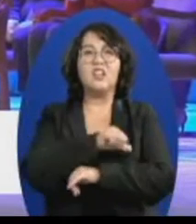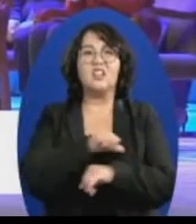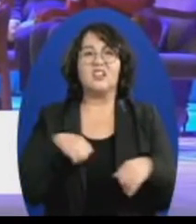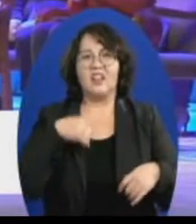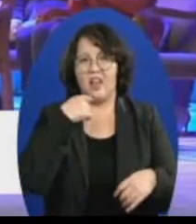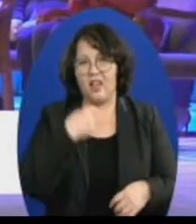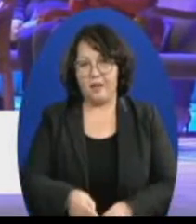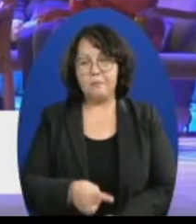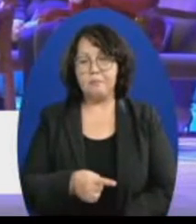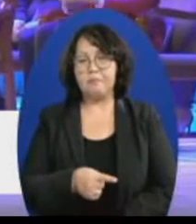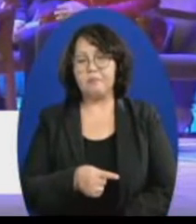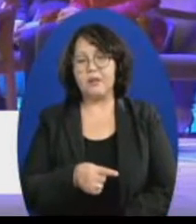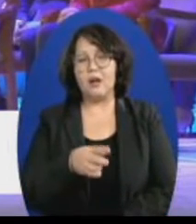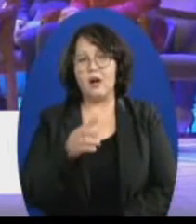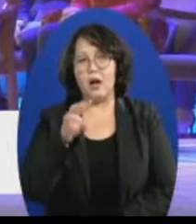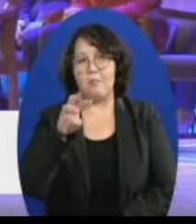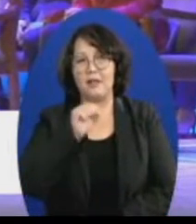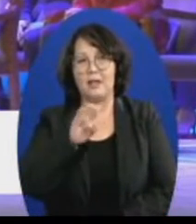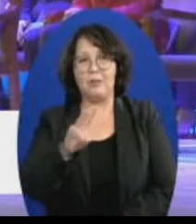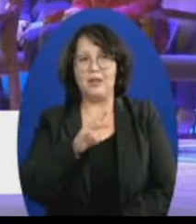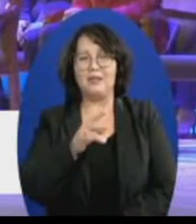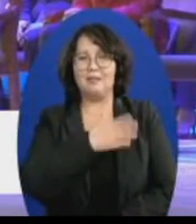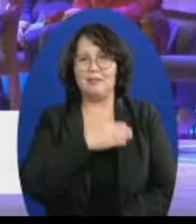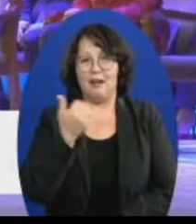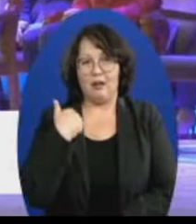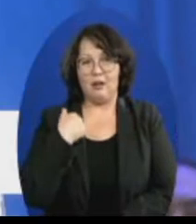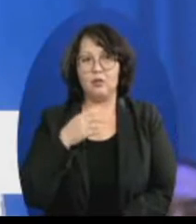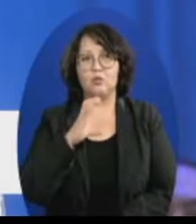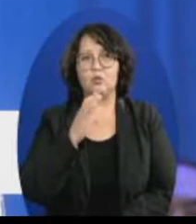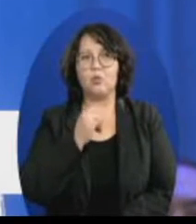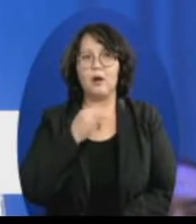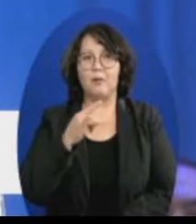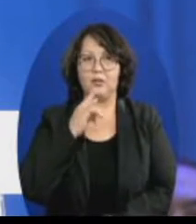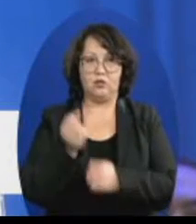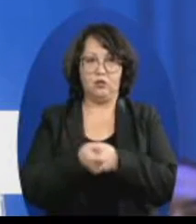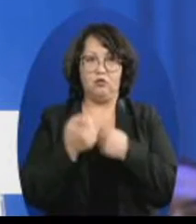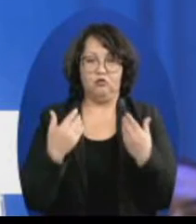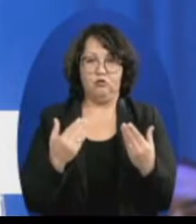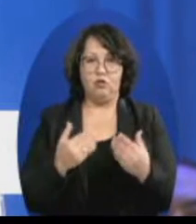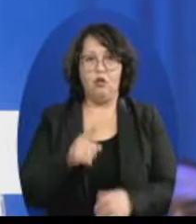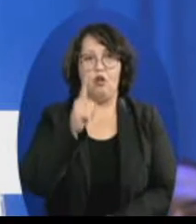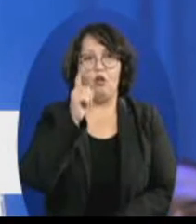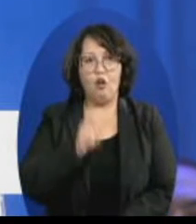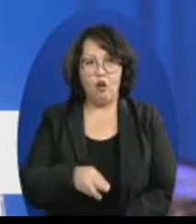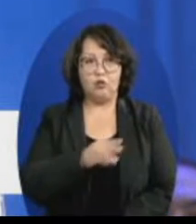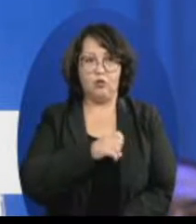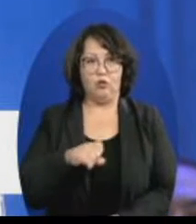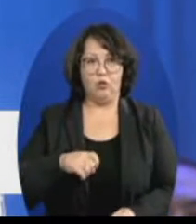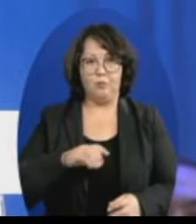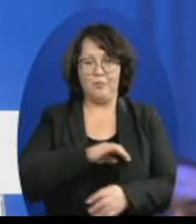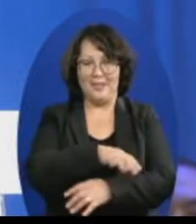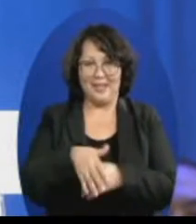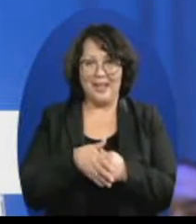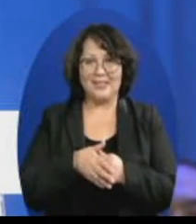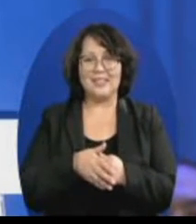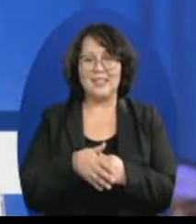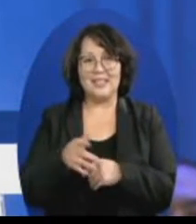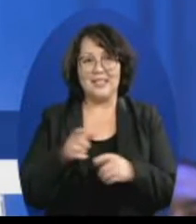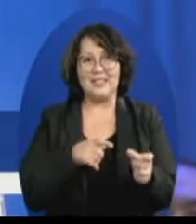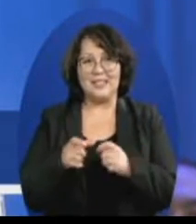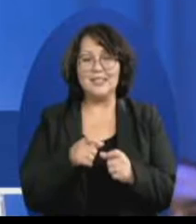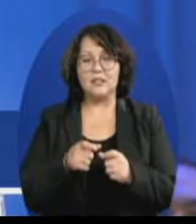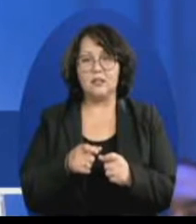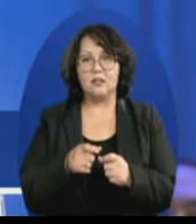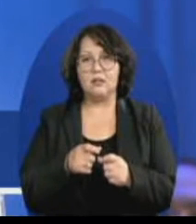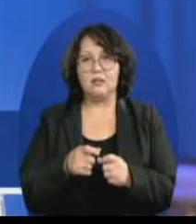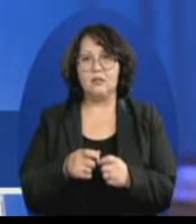уулзах үеэрээ нийслэлийн Монгол Ардын намын дарга Сумия Базар онцоллоо. Хотууд өөрөө бие даасан эдийн засаг бол босч ирэх ёстой. Хотод өнөөдөр